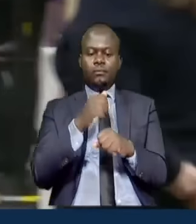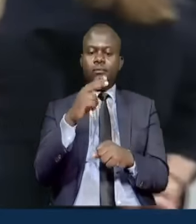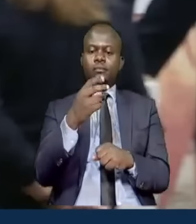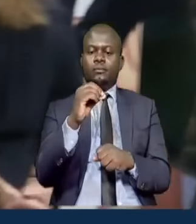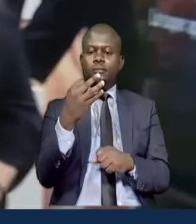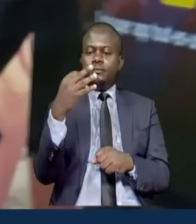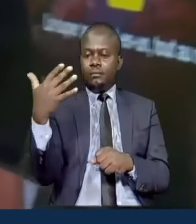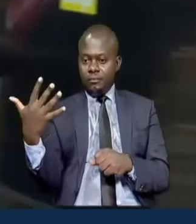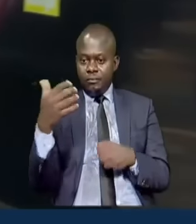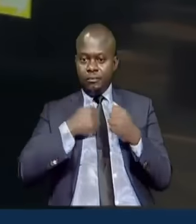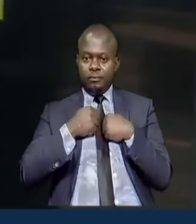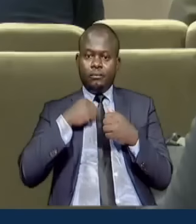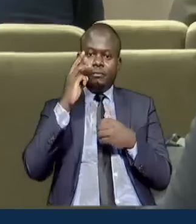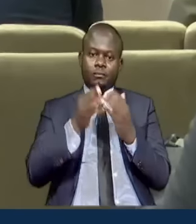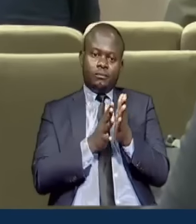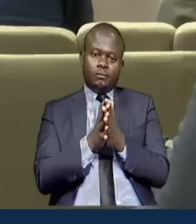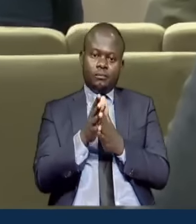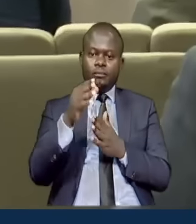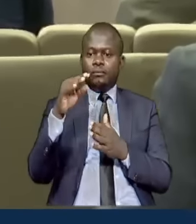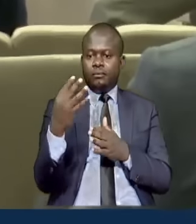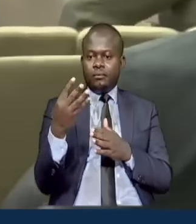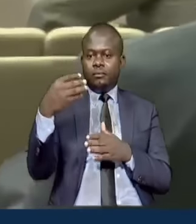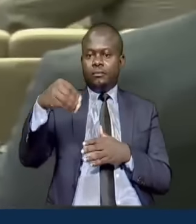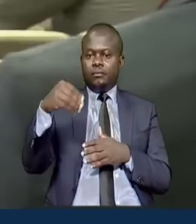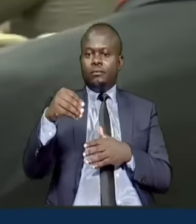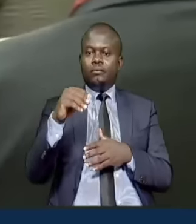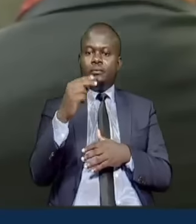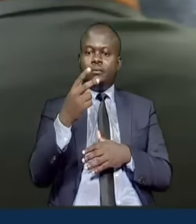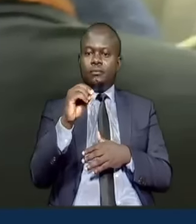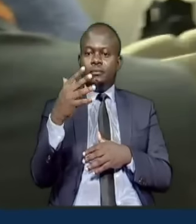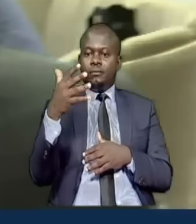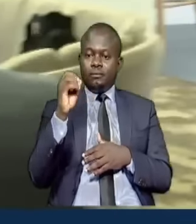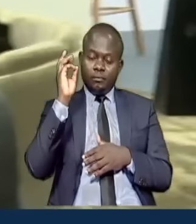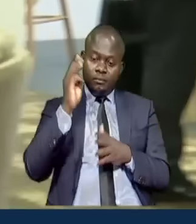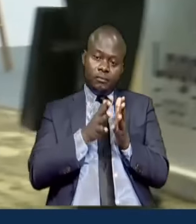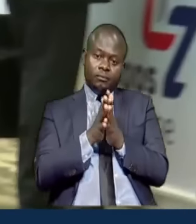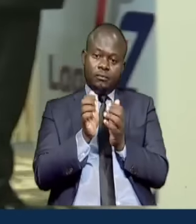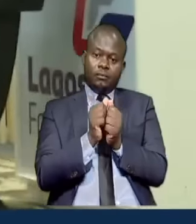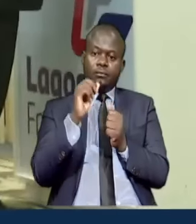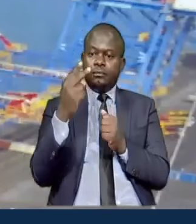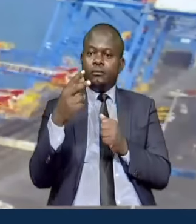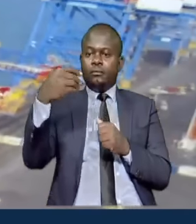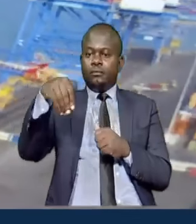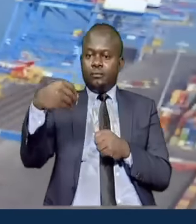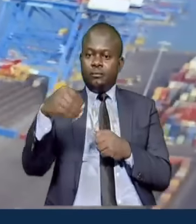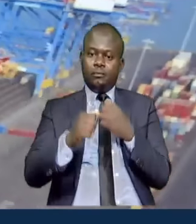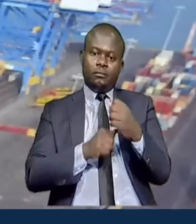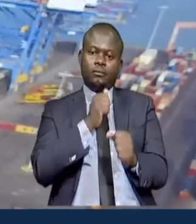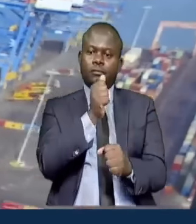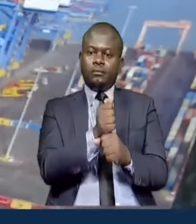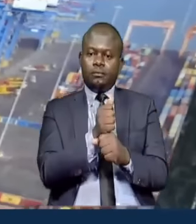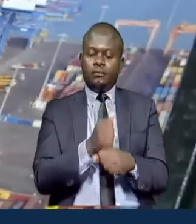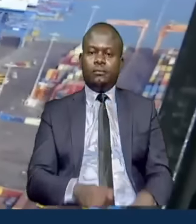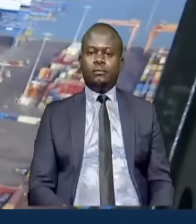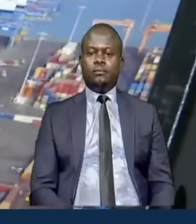2035 umunyarwanda azaba yinjiza $400,000 by'amadolari, naho muri 2050 akazaba yinjiza $12,000 by'amadolari ku mwaka.